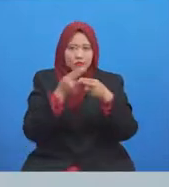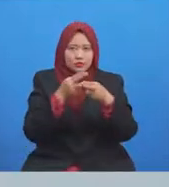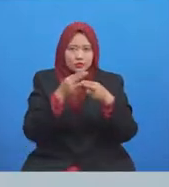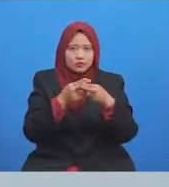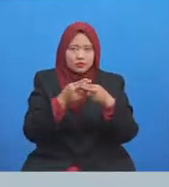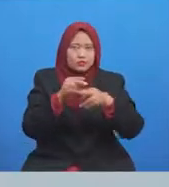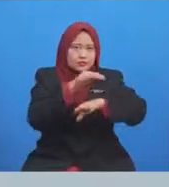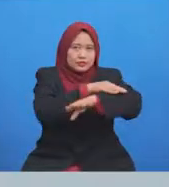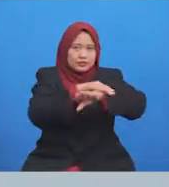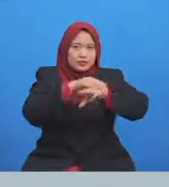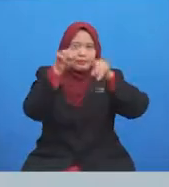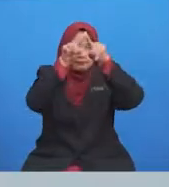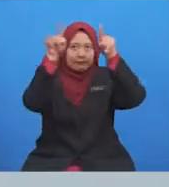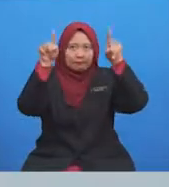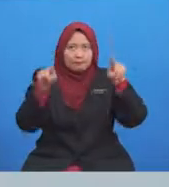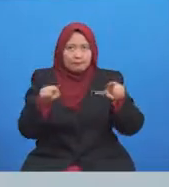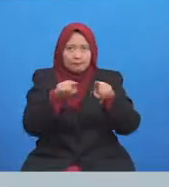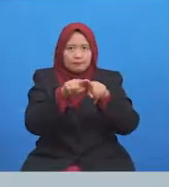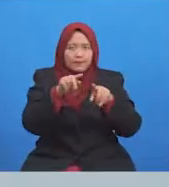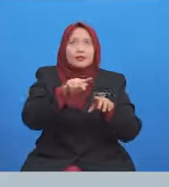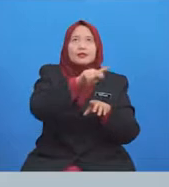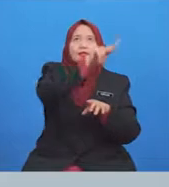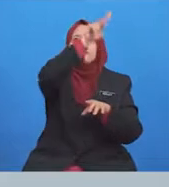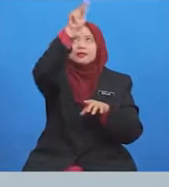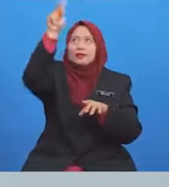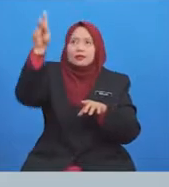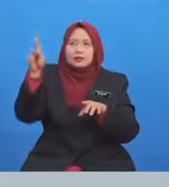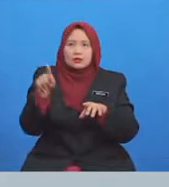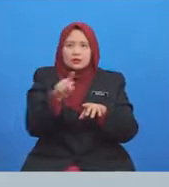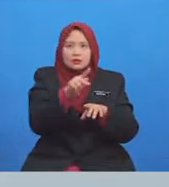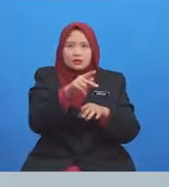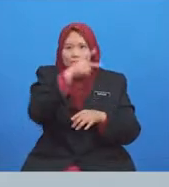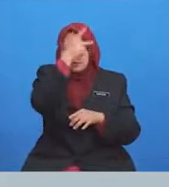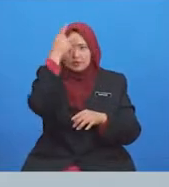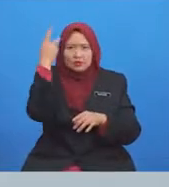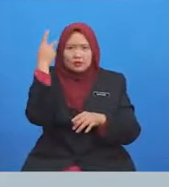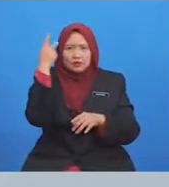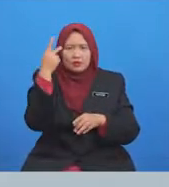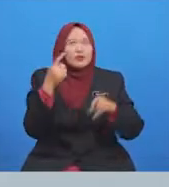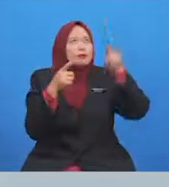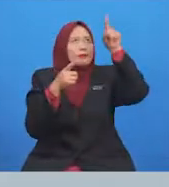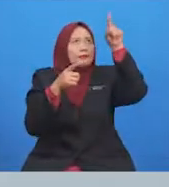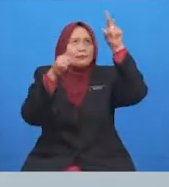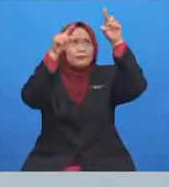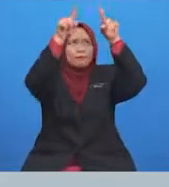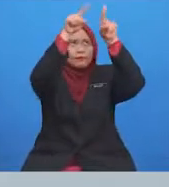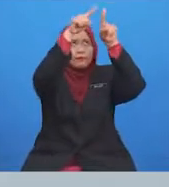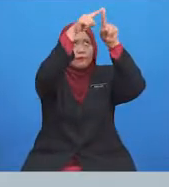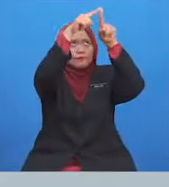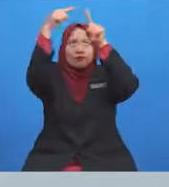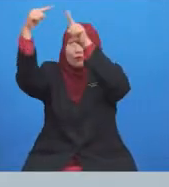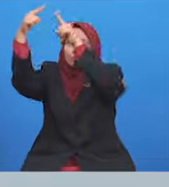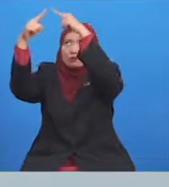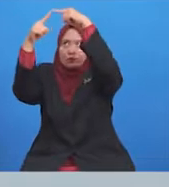empat kitaran kerana keempat-empat bucu sisi empat tersebut terletak